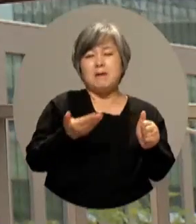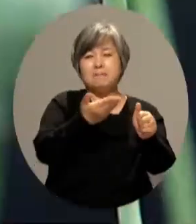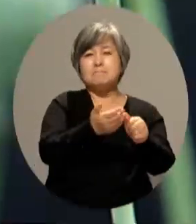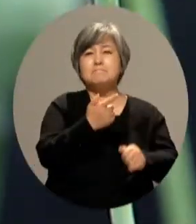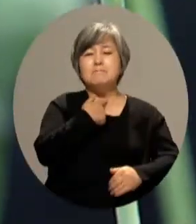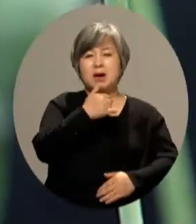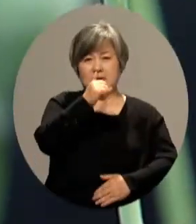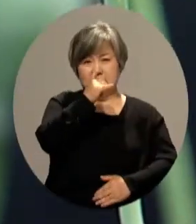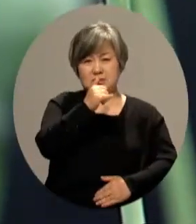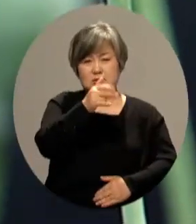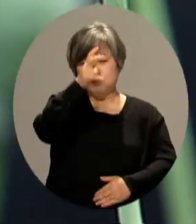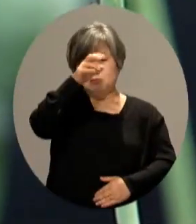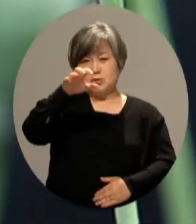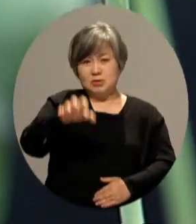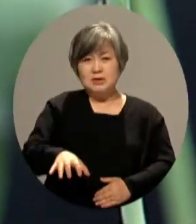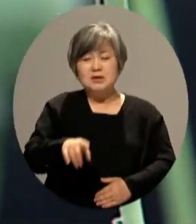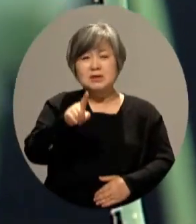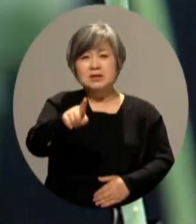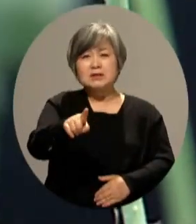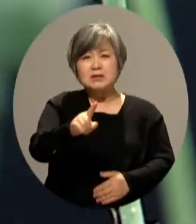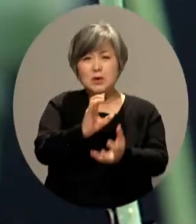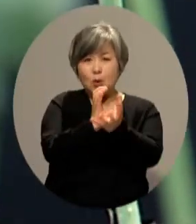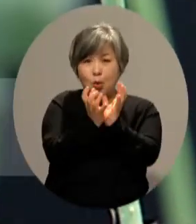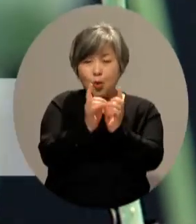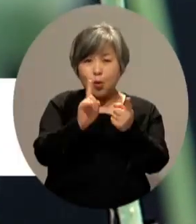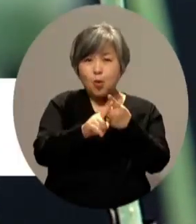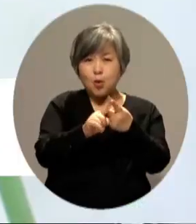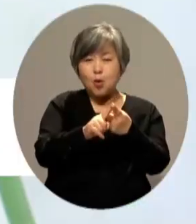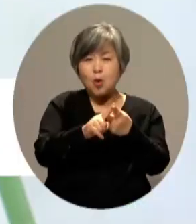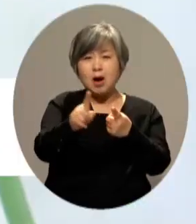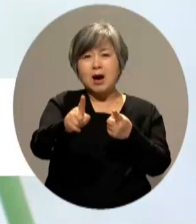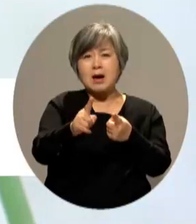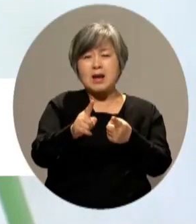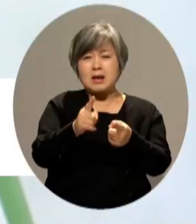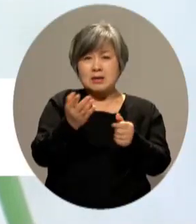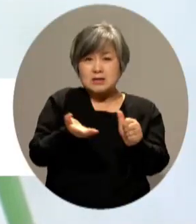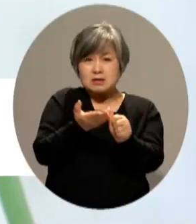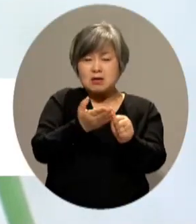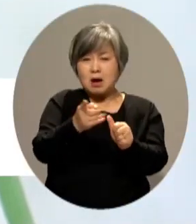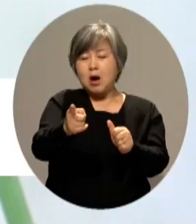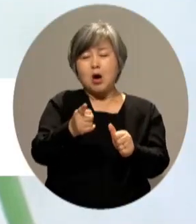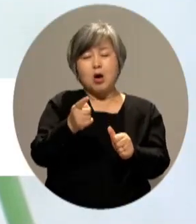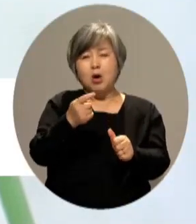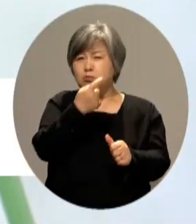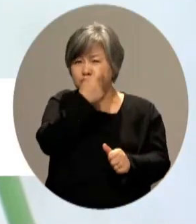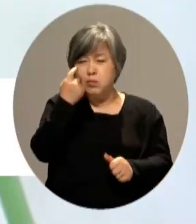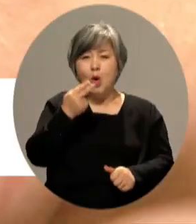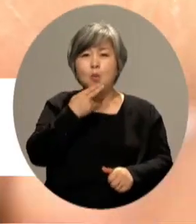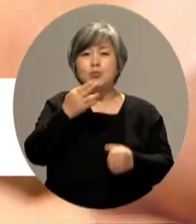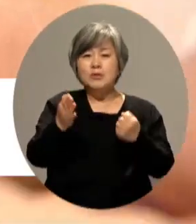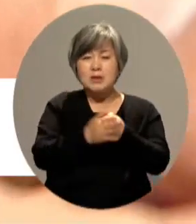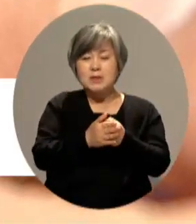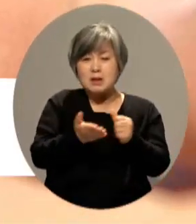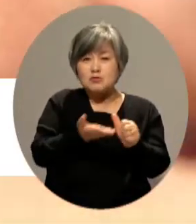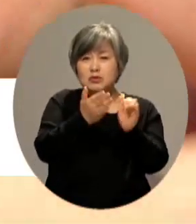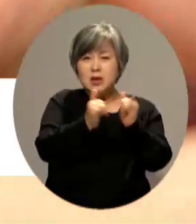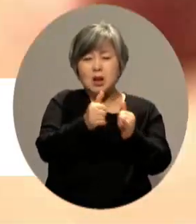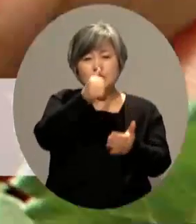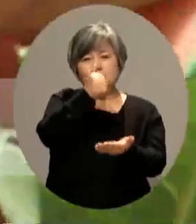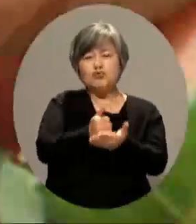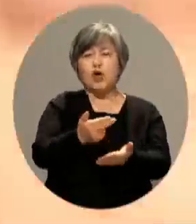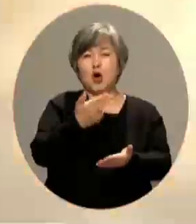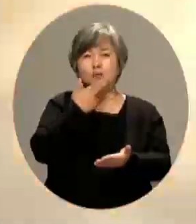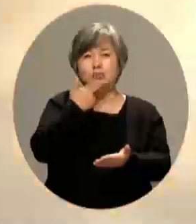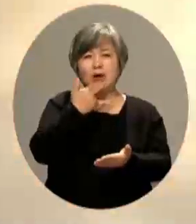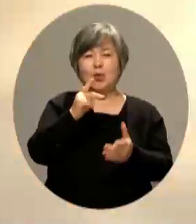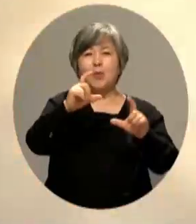했습니다. 수사기관은 당시 양귀비를 마약용으로 사용하려 했다는 고의성을 못 밝혀 재배 주민은 무죄 선고를